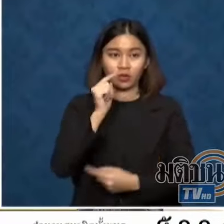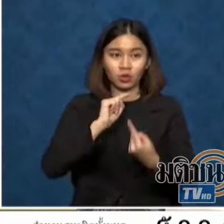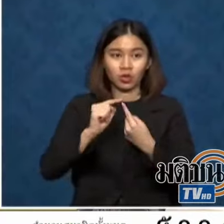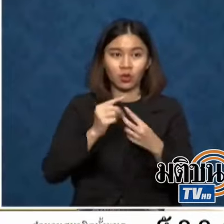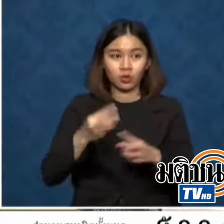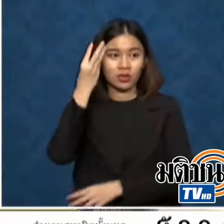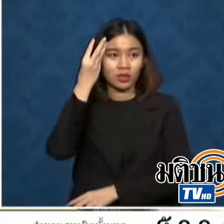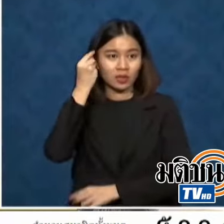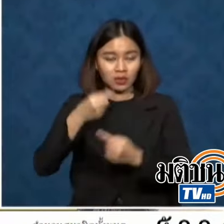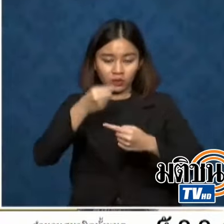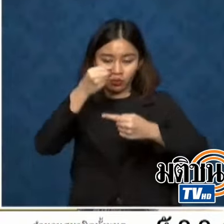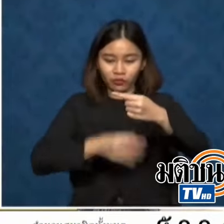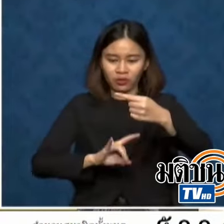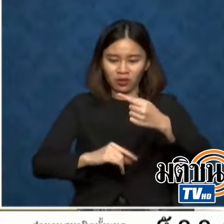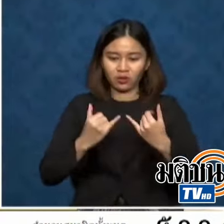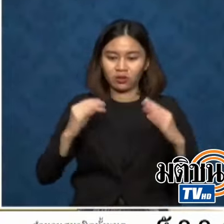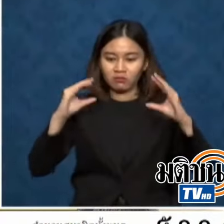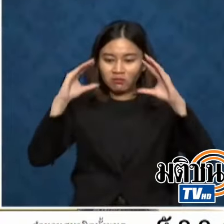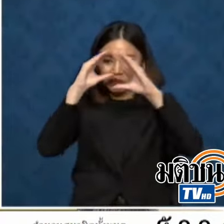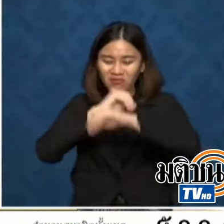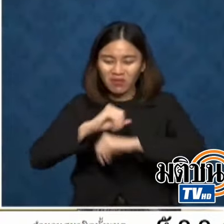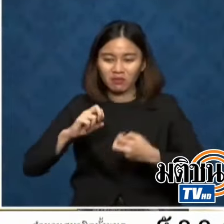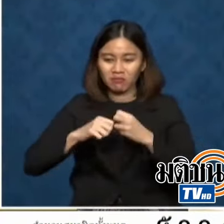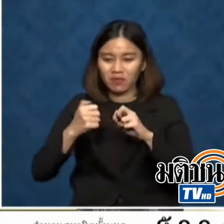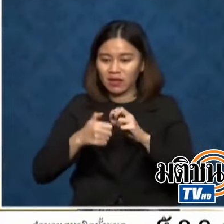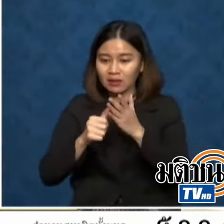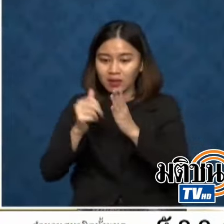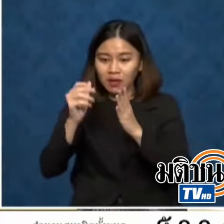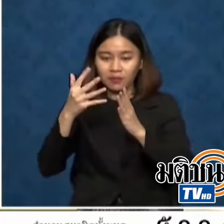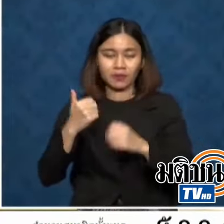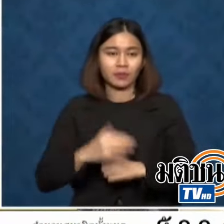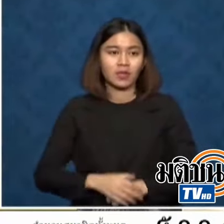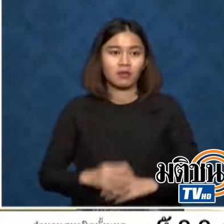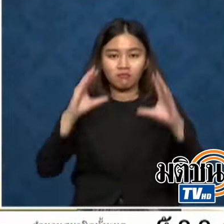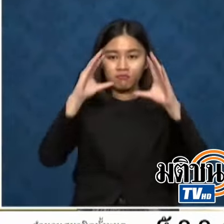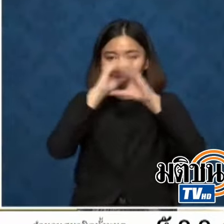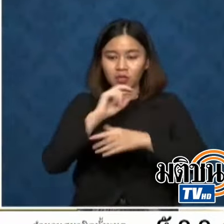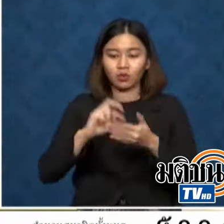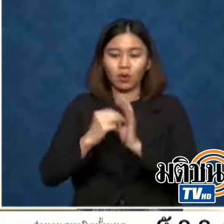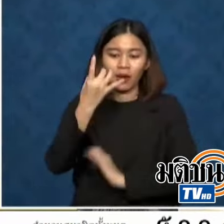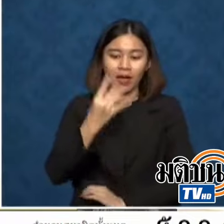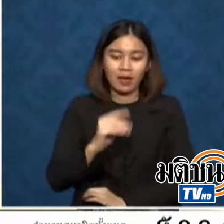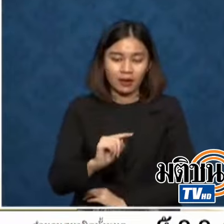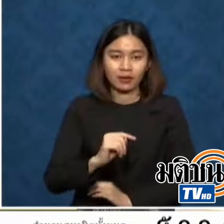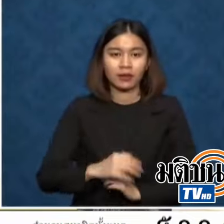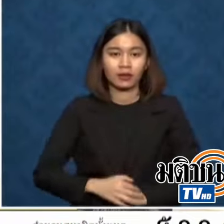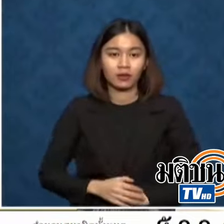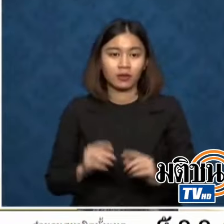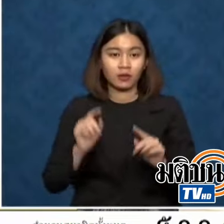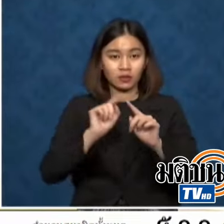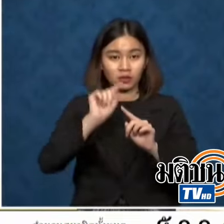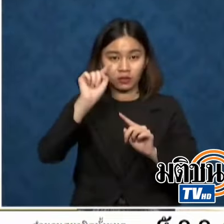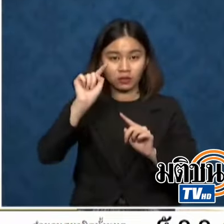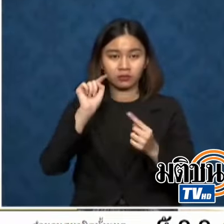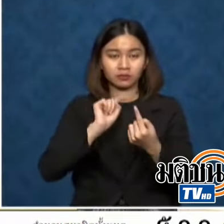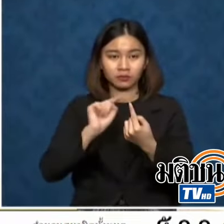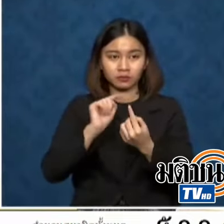วิสัยทัศน์ 8ทัจริงๆแล้วมันกลายเป็นมืด 8ด้านขอสรุปให้ประชาชนฟังดังนี้ว่ามืด 8ด้านคือมีอะไรบ้างมืดที่